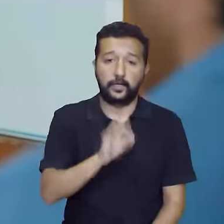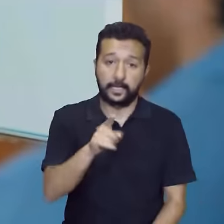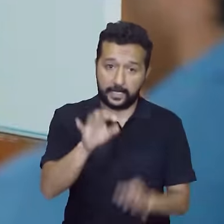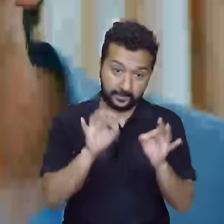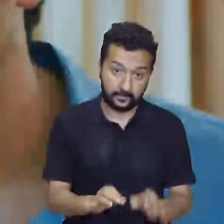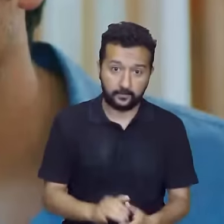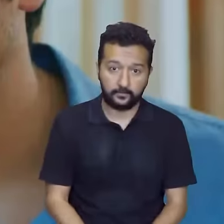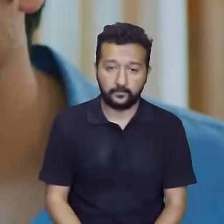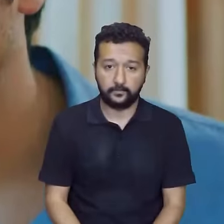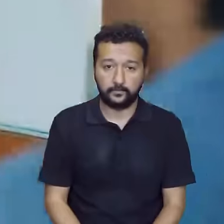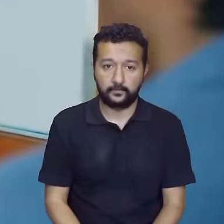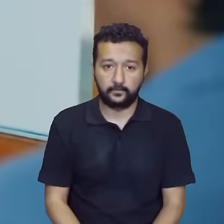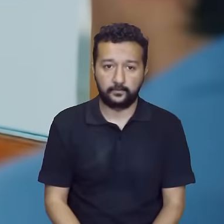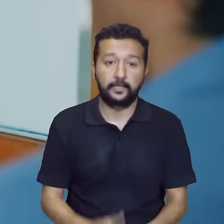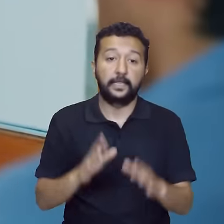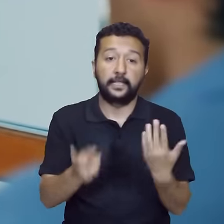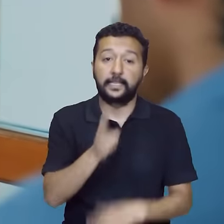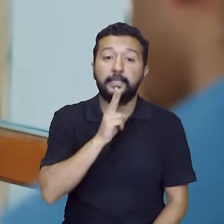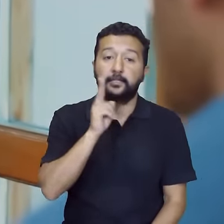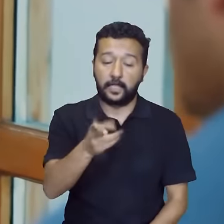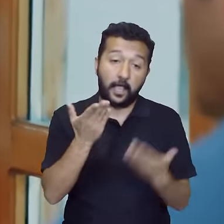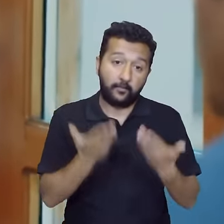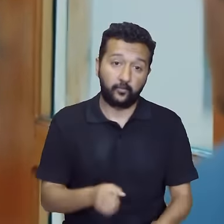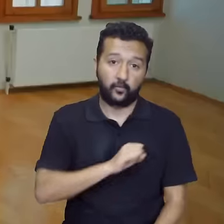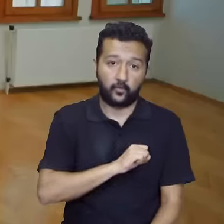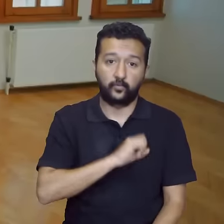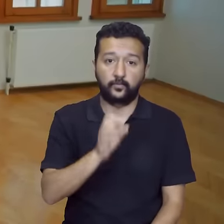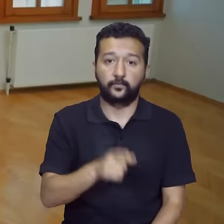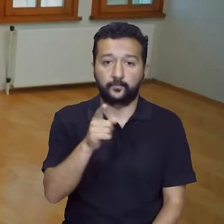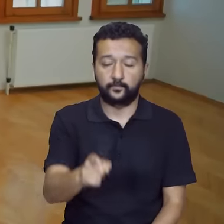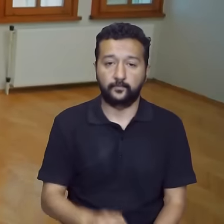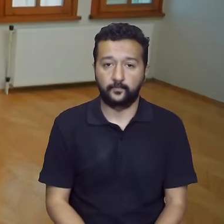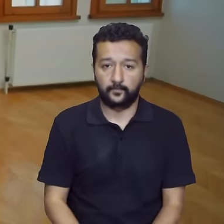Ha şöyle. Nihayet sonunda kabul ettin korktu.